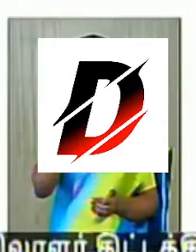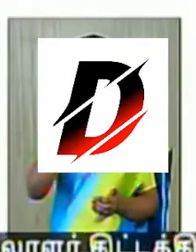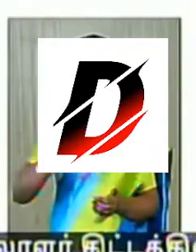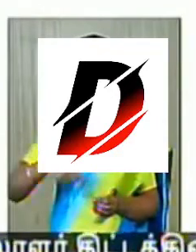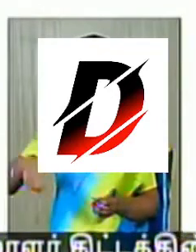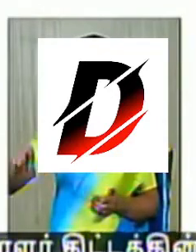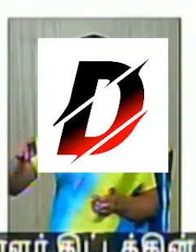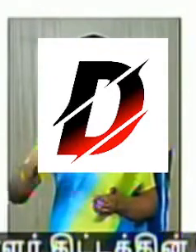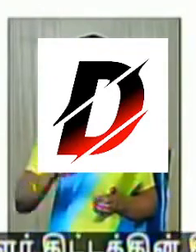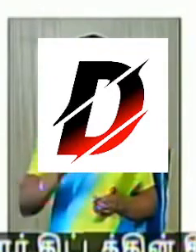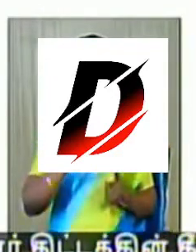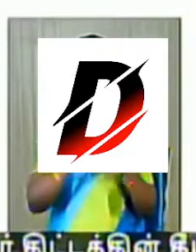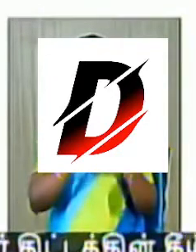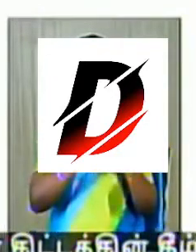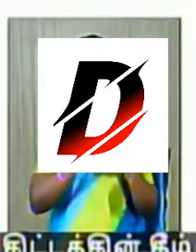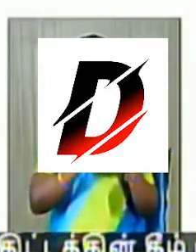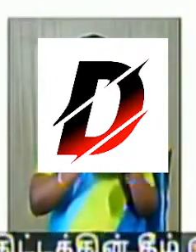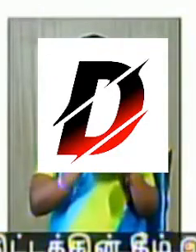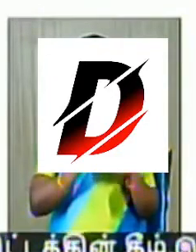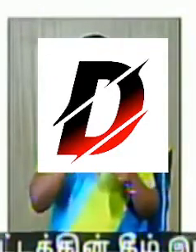கேட்டிங்கன்னா, பரவளையத்தோட சமன்பாடை எழுதிட்டு